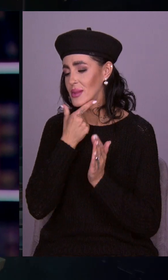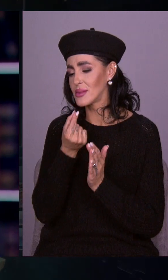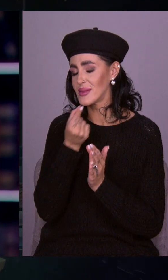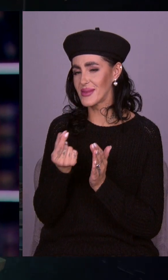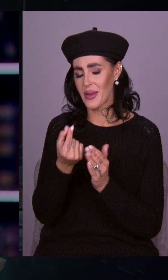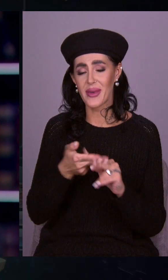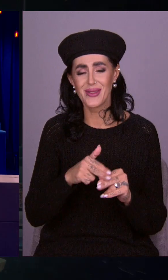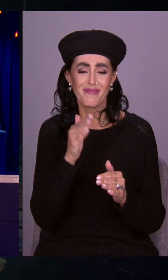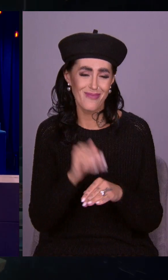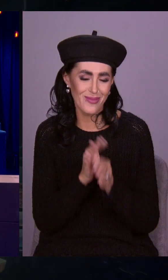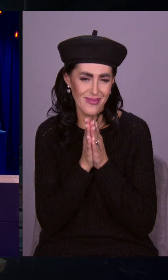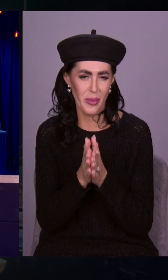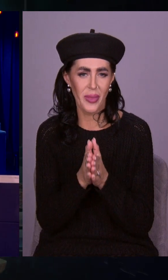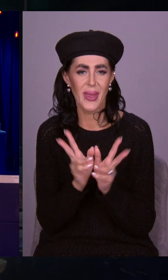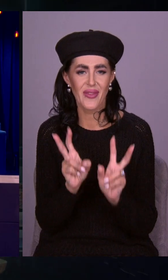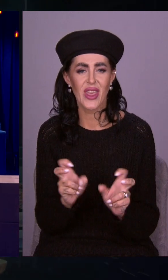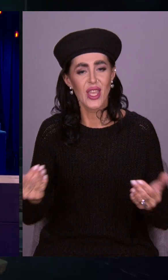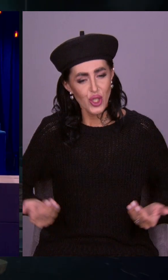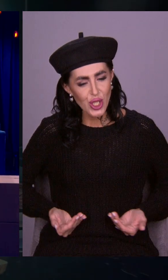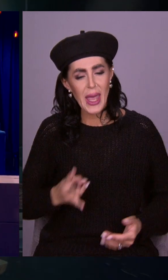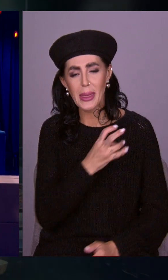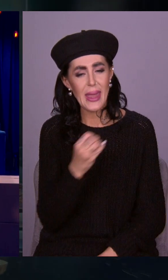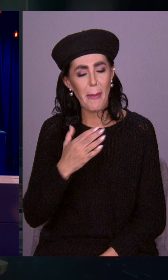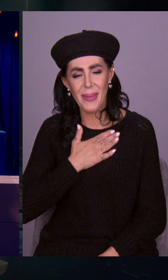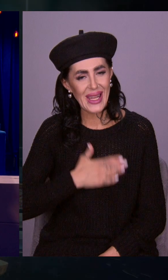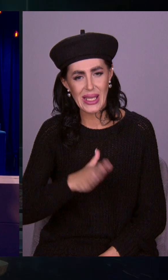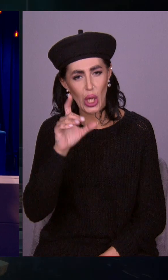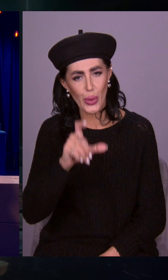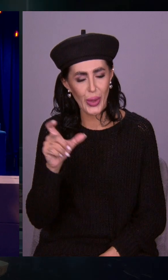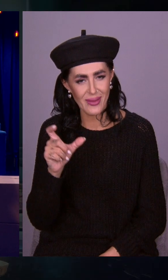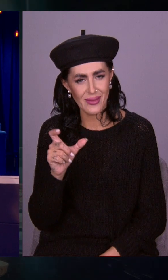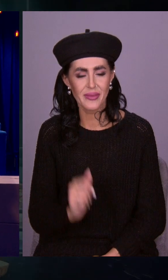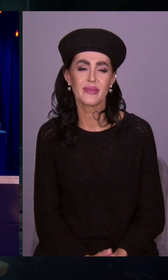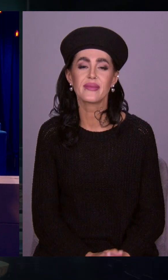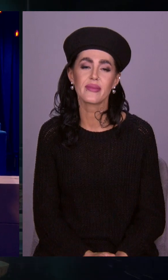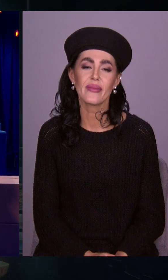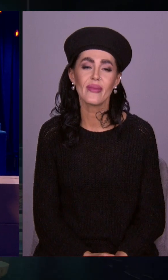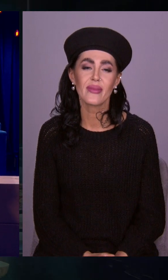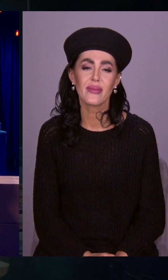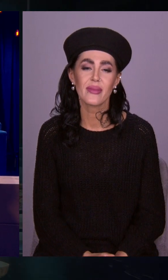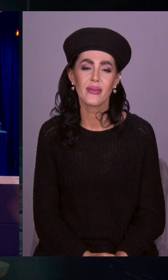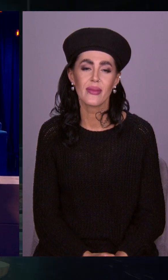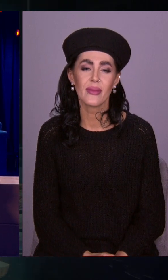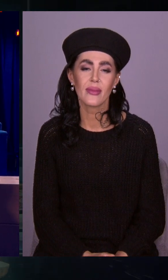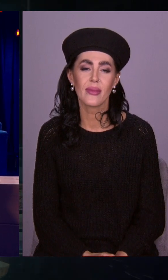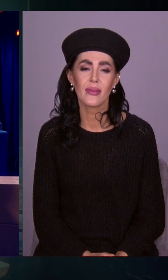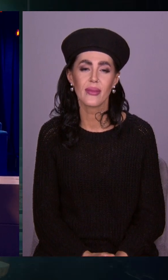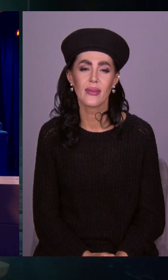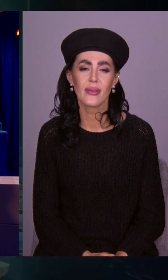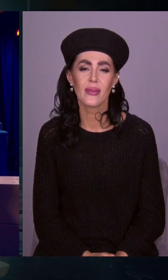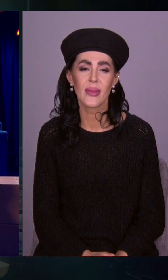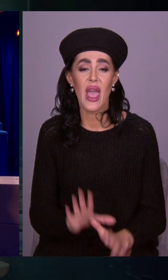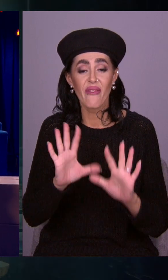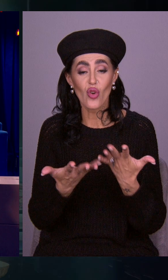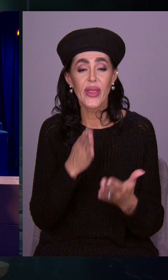Так. Ну, будь ласка. Маша, життя неприємних людей. Не хочу дзвонити, краще коментар. Так, а він знає, що про нього. Якщо Маша не бере слухавку... Тоді